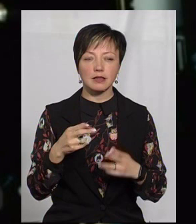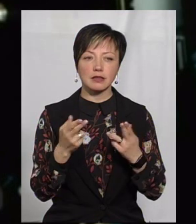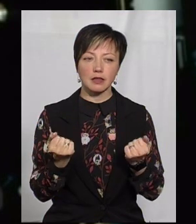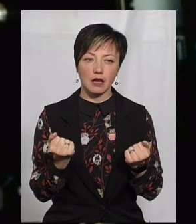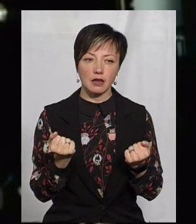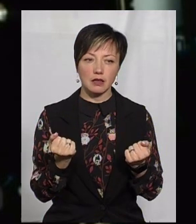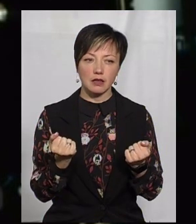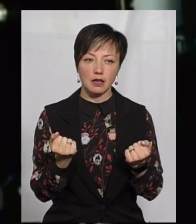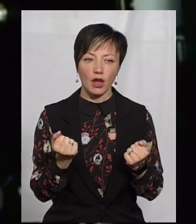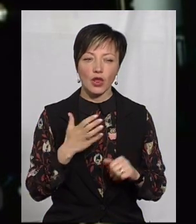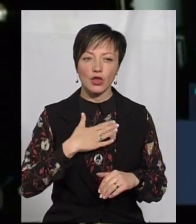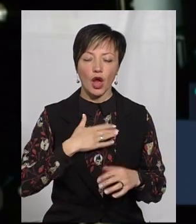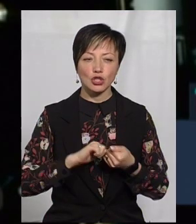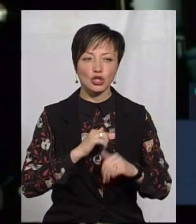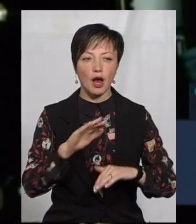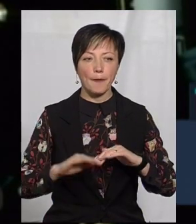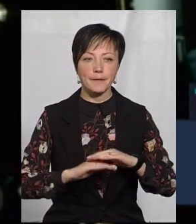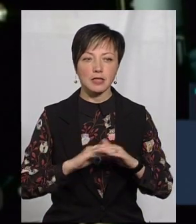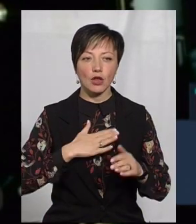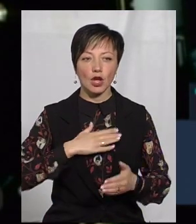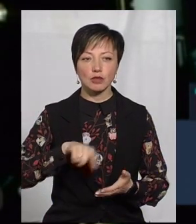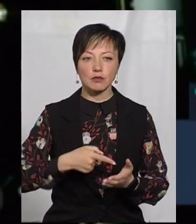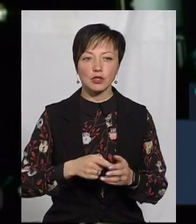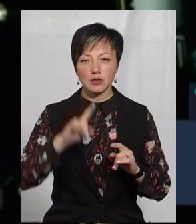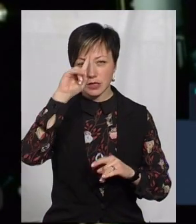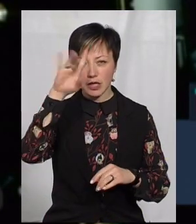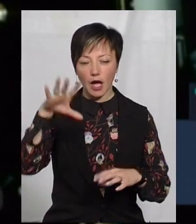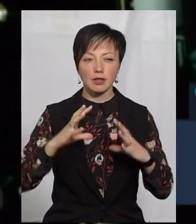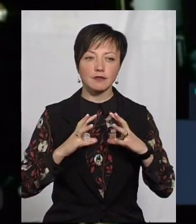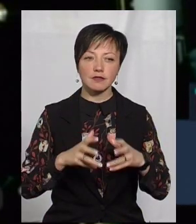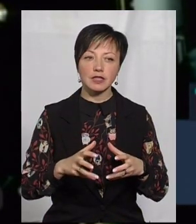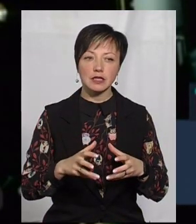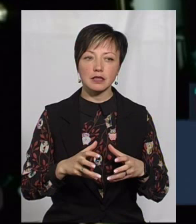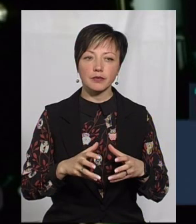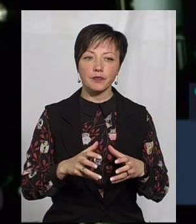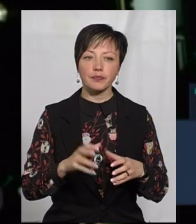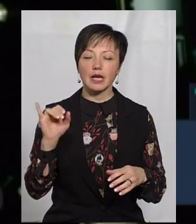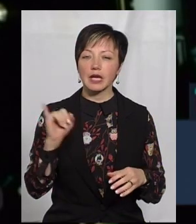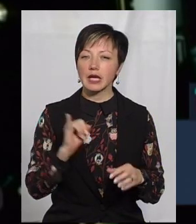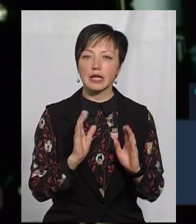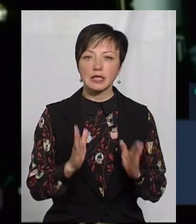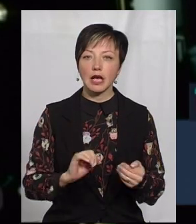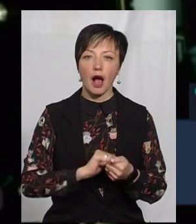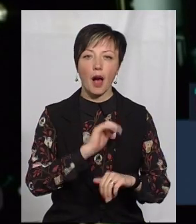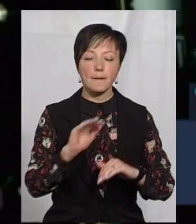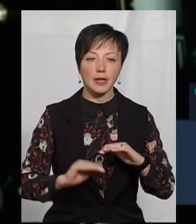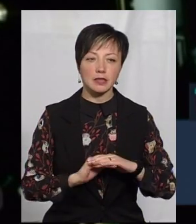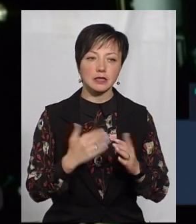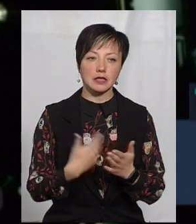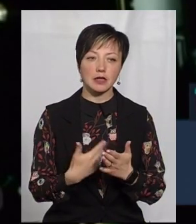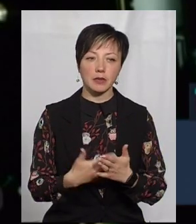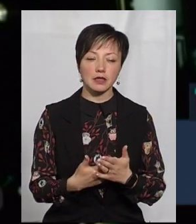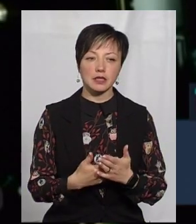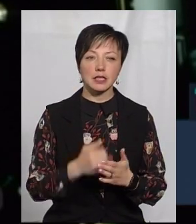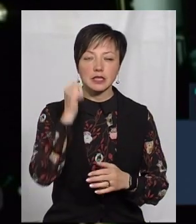ну, наш Кам'янець, наше місто дуже знане в світі, і не тільки Кам'янець,